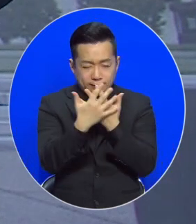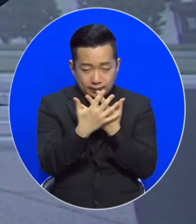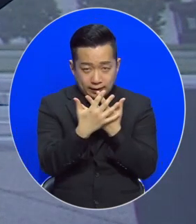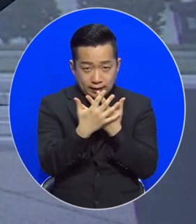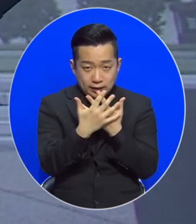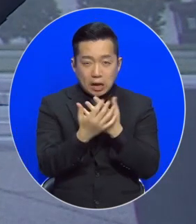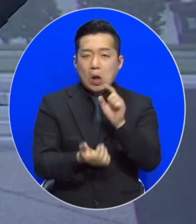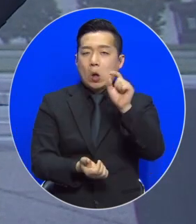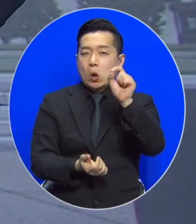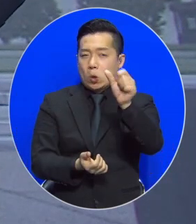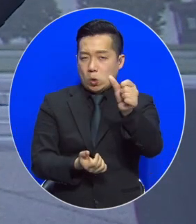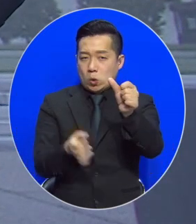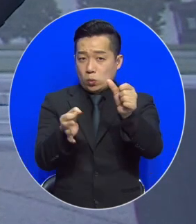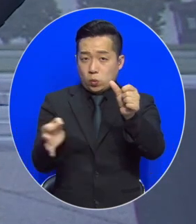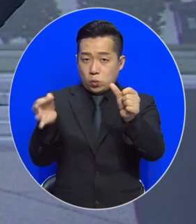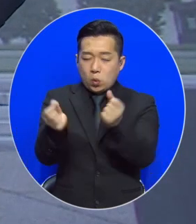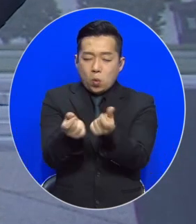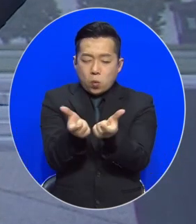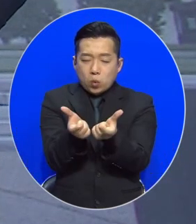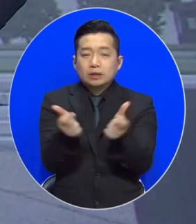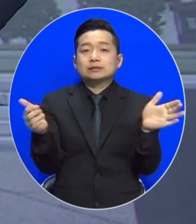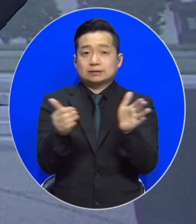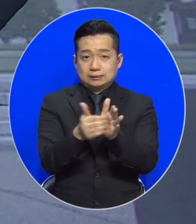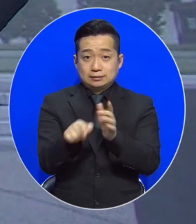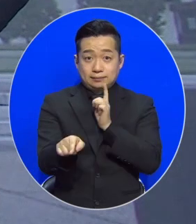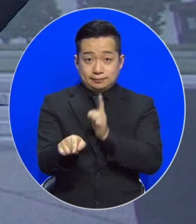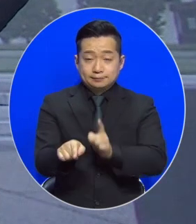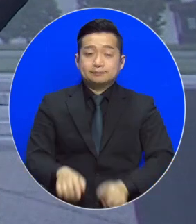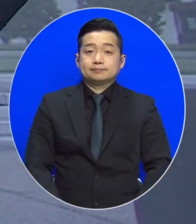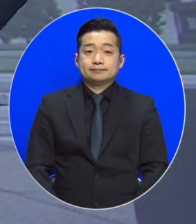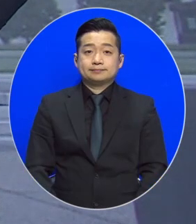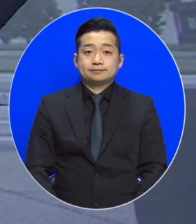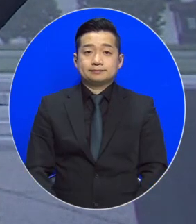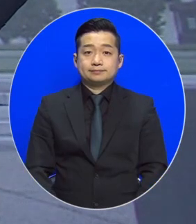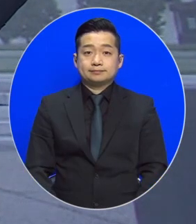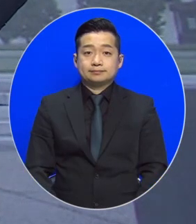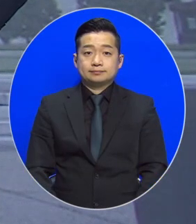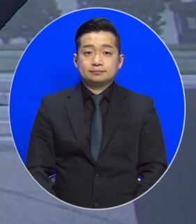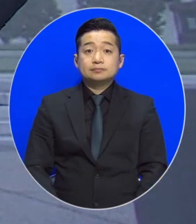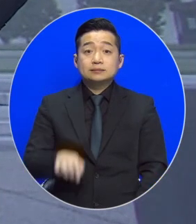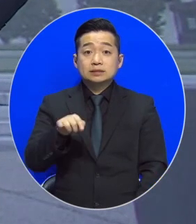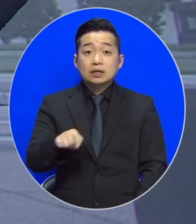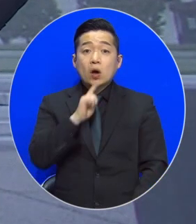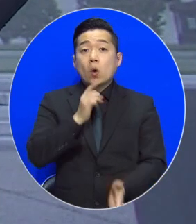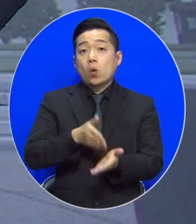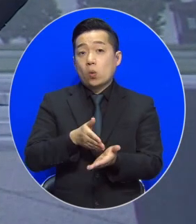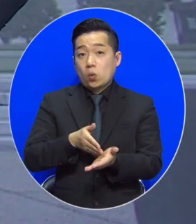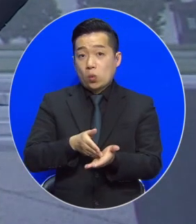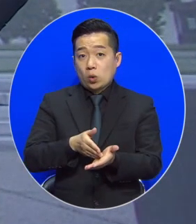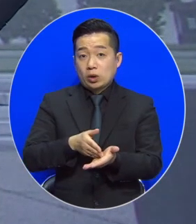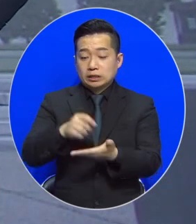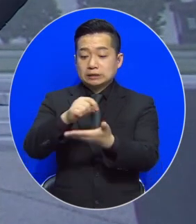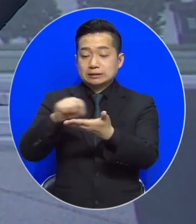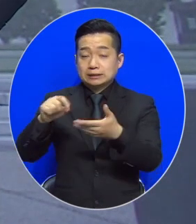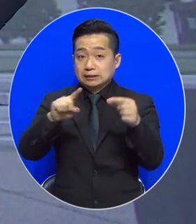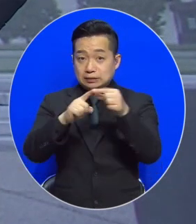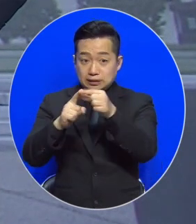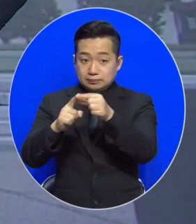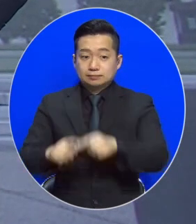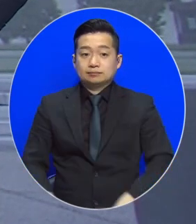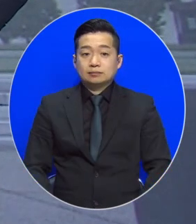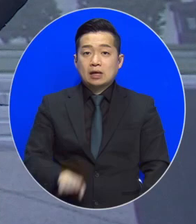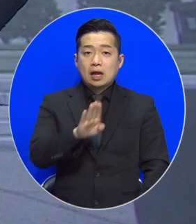소폭 인상하는 절충안을 선택한 걸로 분석되는데요 그런데 이걸 보도하는 언론 기사들에서